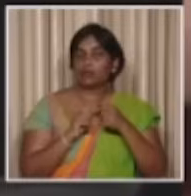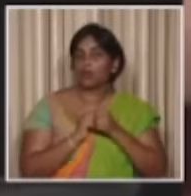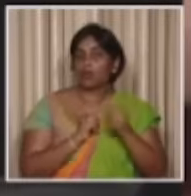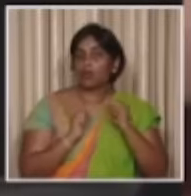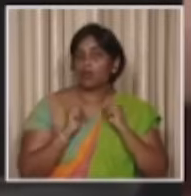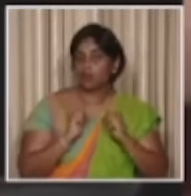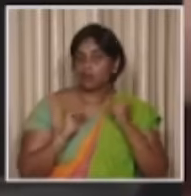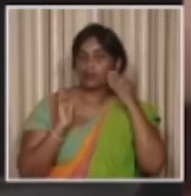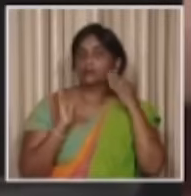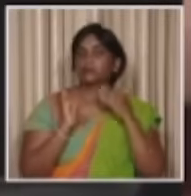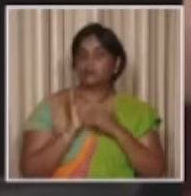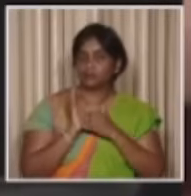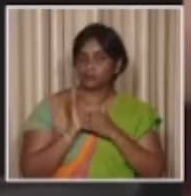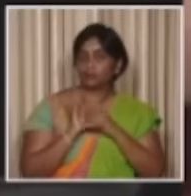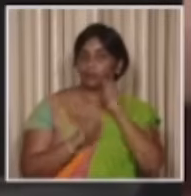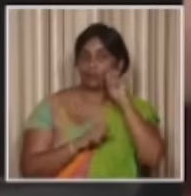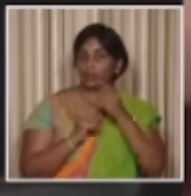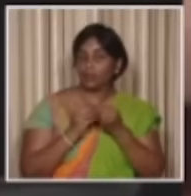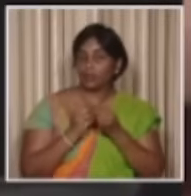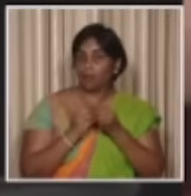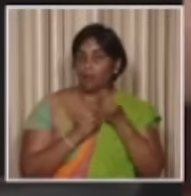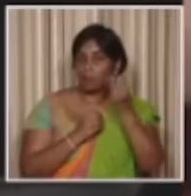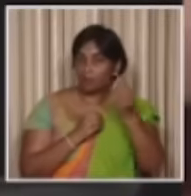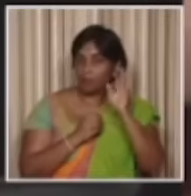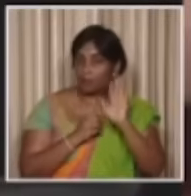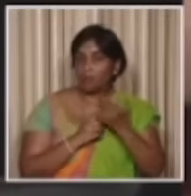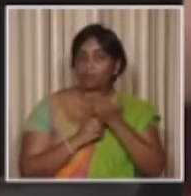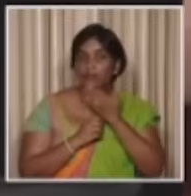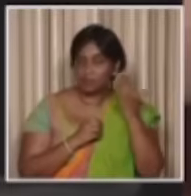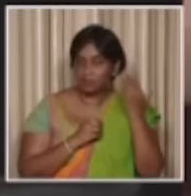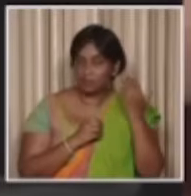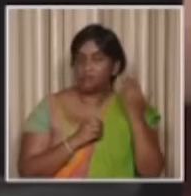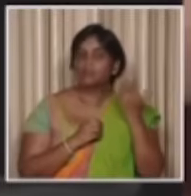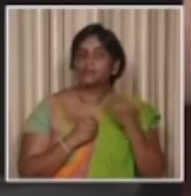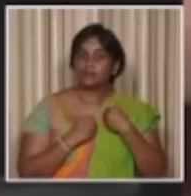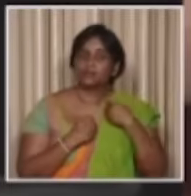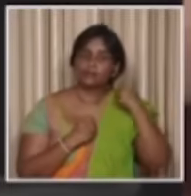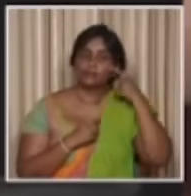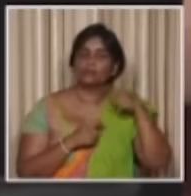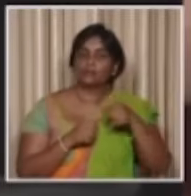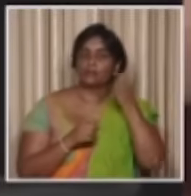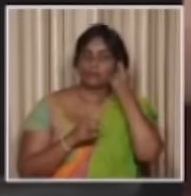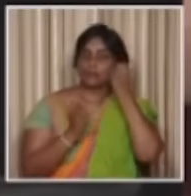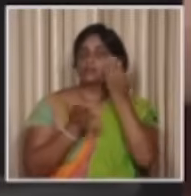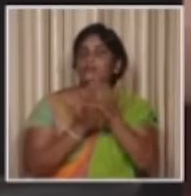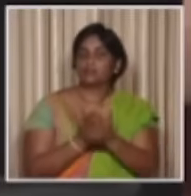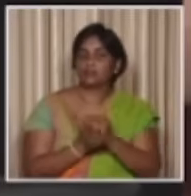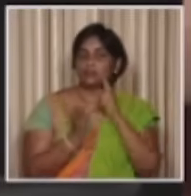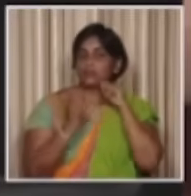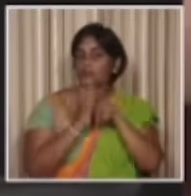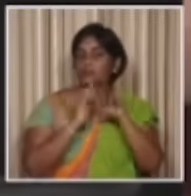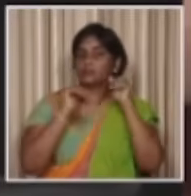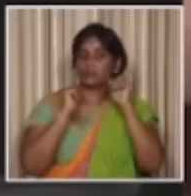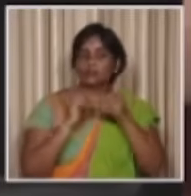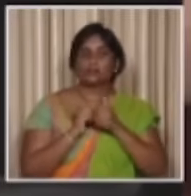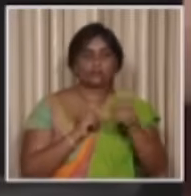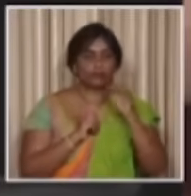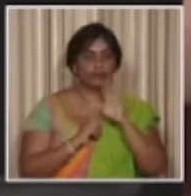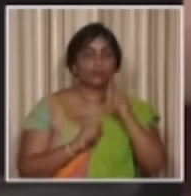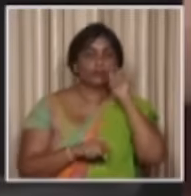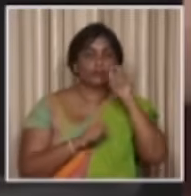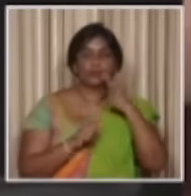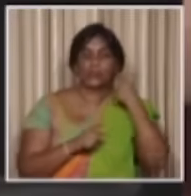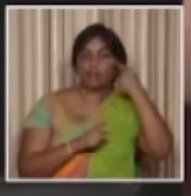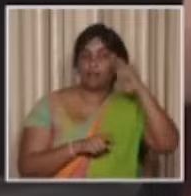මොකද වෙන්නේ කියන වාර්තාවක් ජනතාව අතර පත් කරන්න පුළුවන් නම් මං හිතනවා මම එක යෝජනා කරනවා මේක විනිවිදභාවයකින් තුල කෙරෙන්න ඕනේ